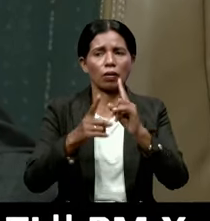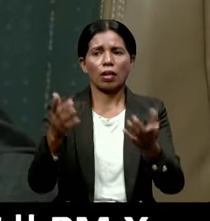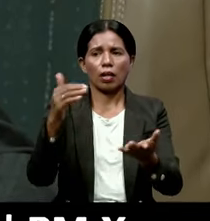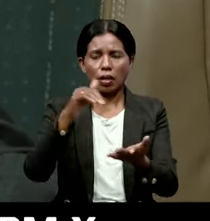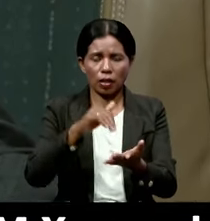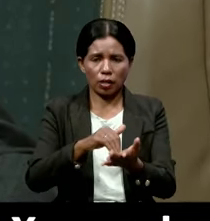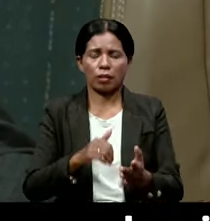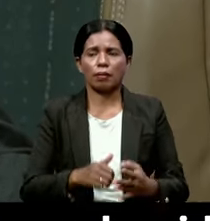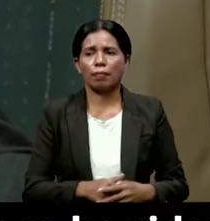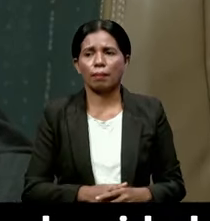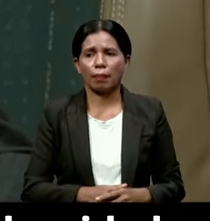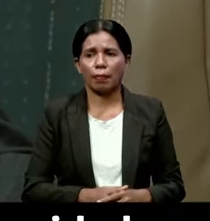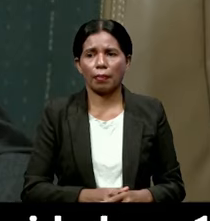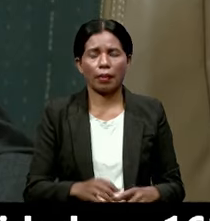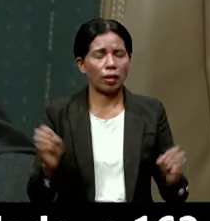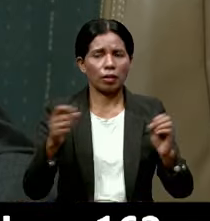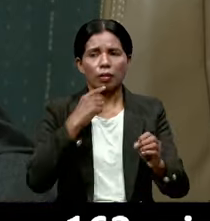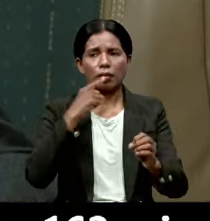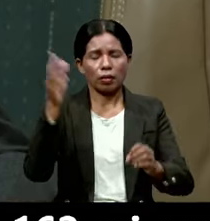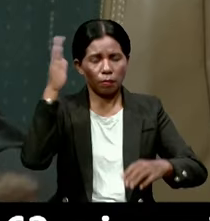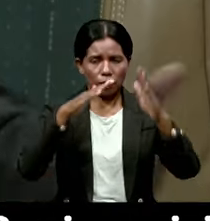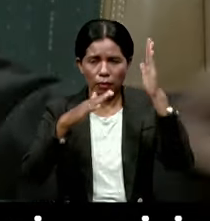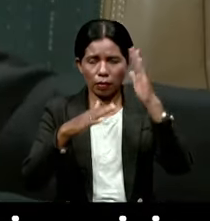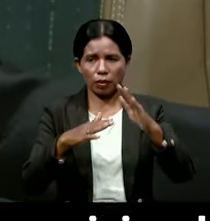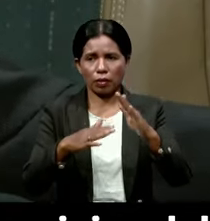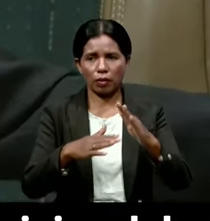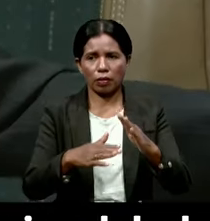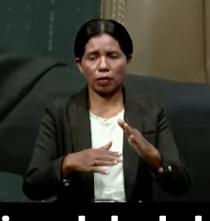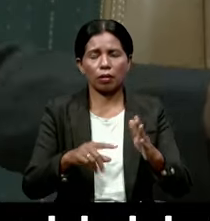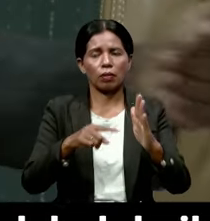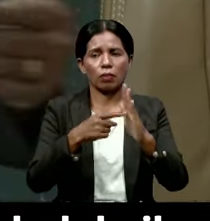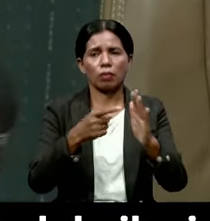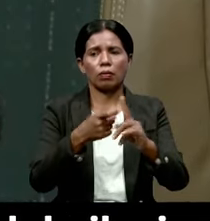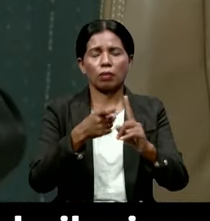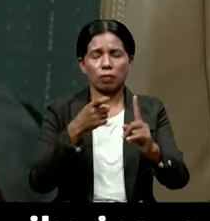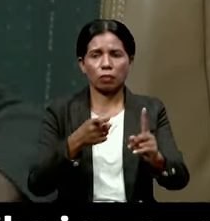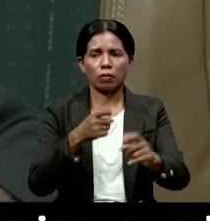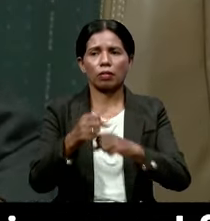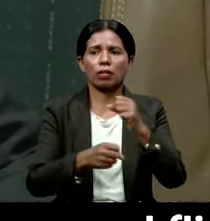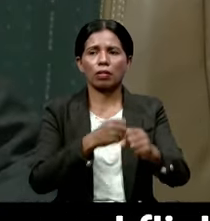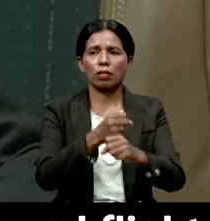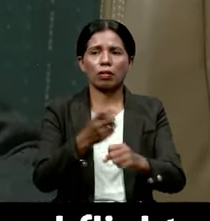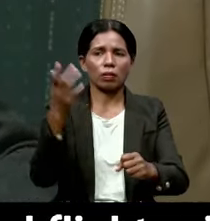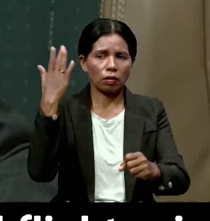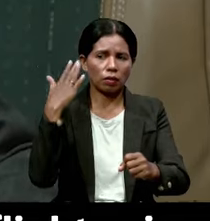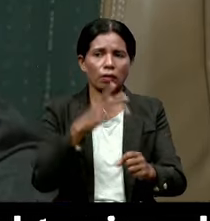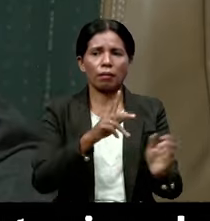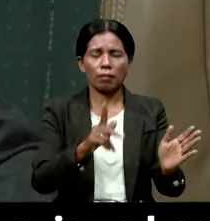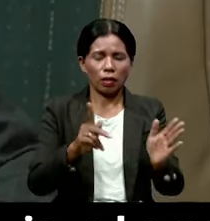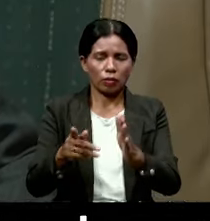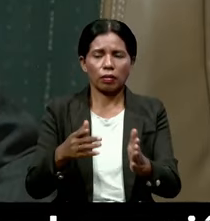ne, laos dehan problema, buat ne nihune, mai husi kedas tinan hira liuban ne bema pa plano la